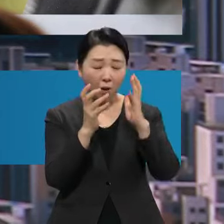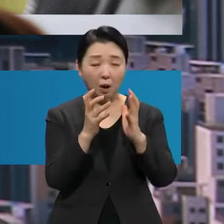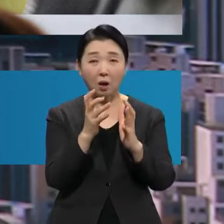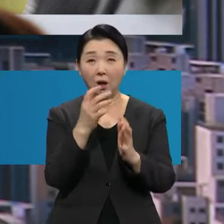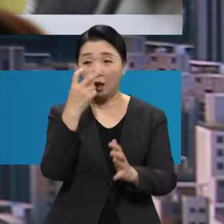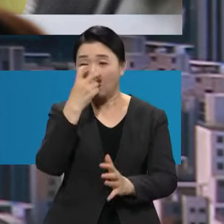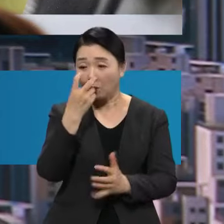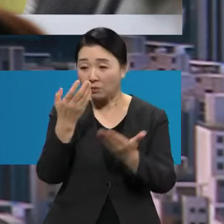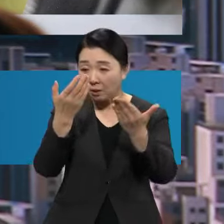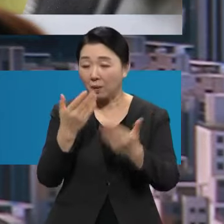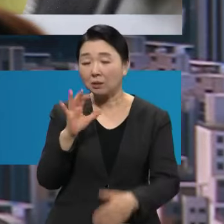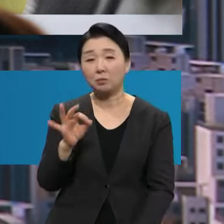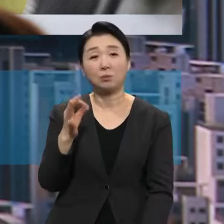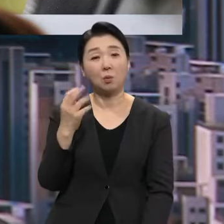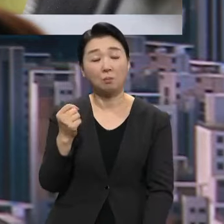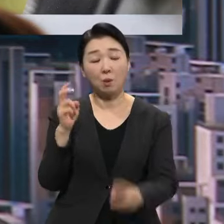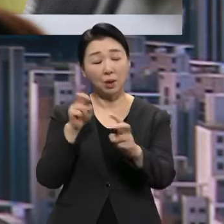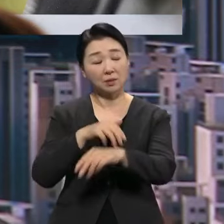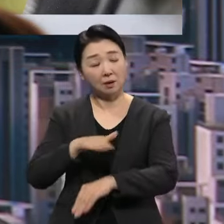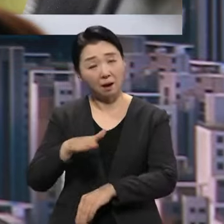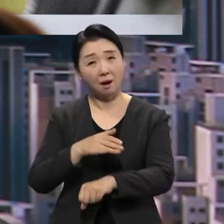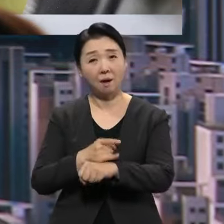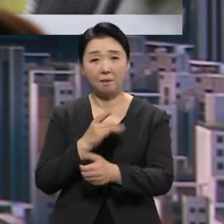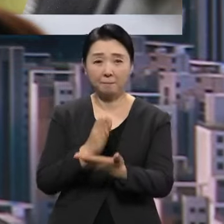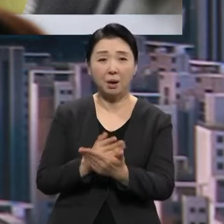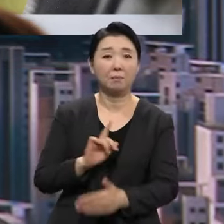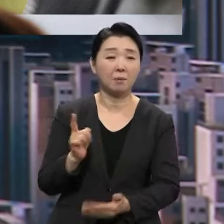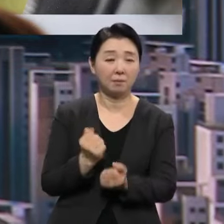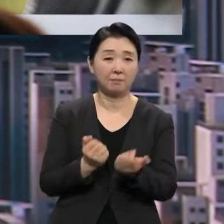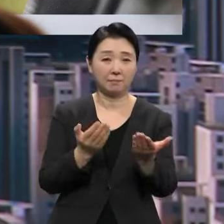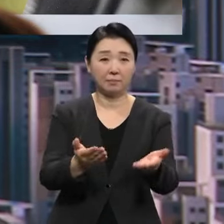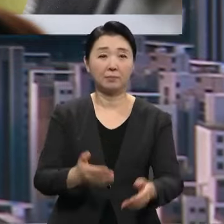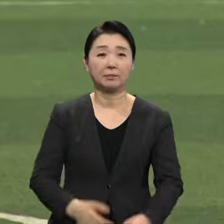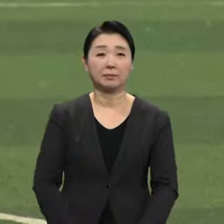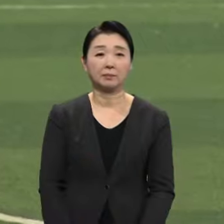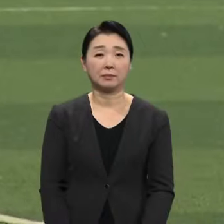얼만지 출근은 어떻게 되는 건지 이희령 기자가